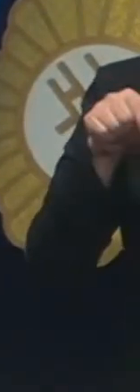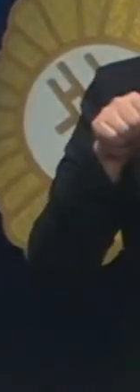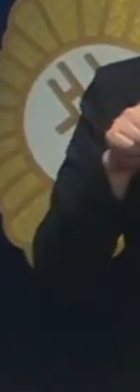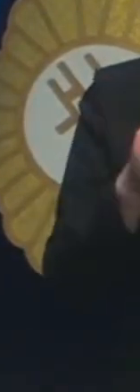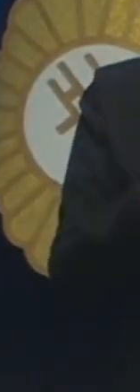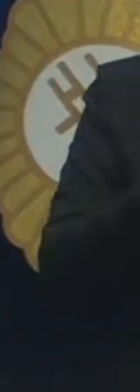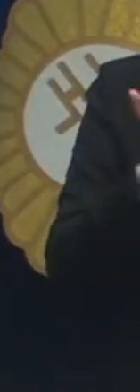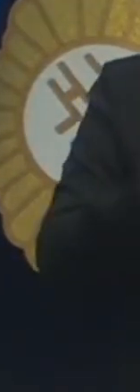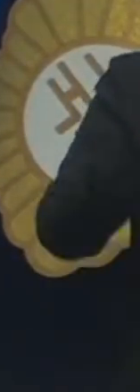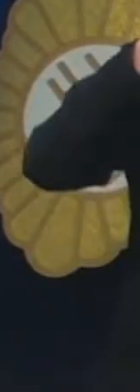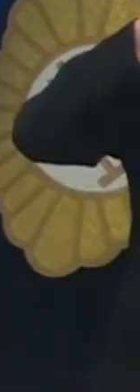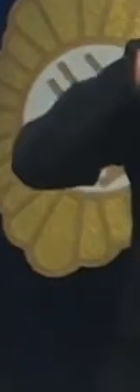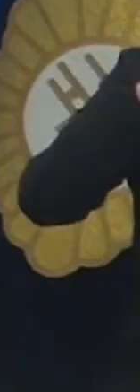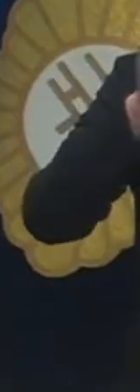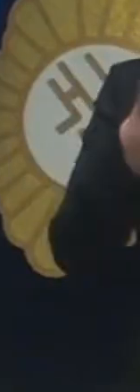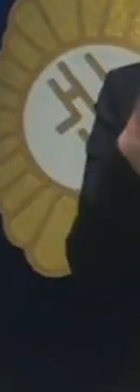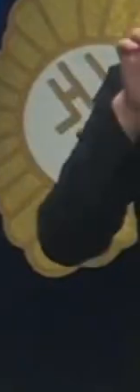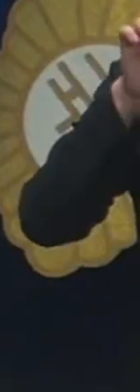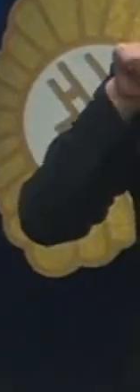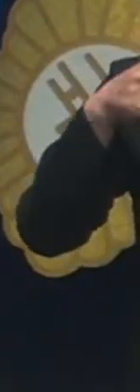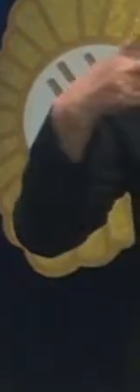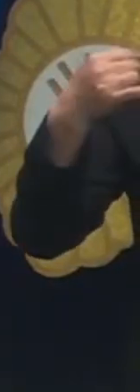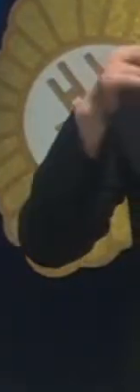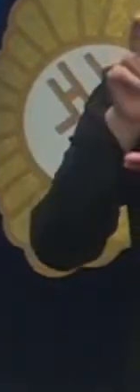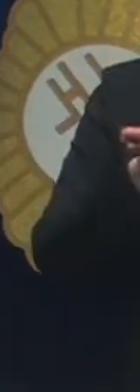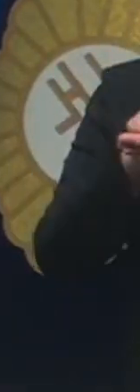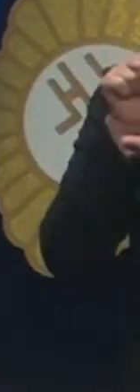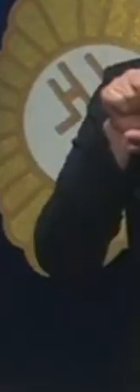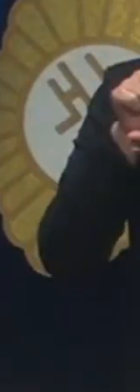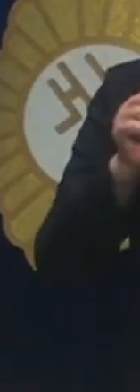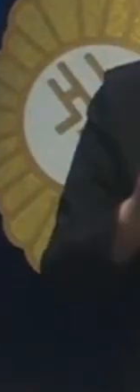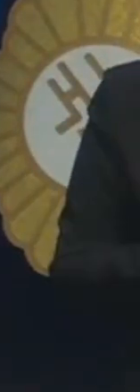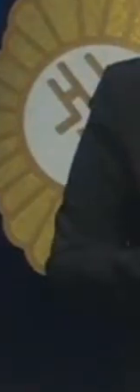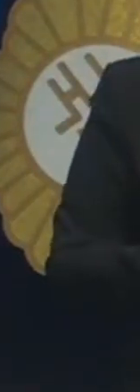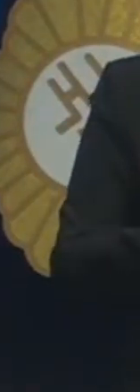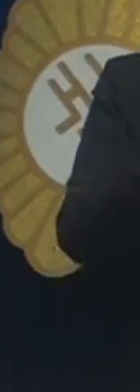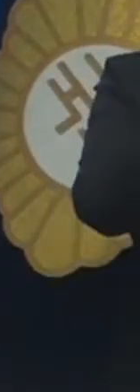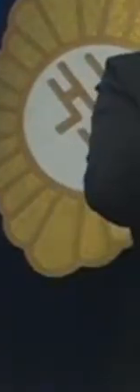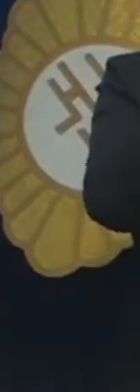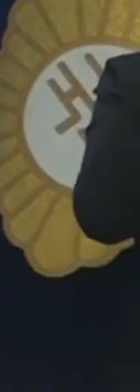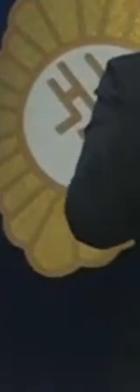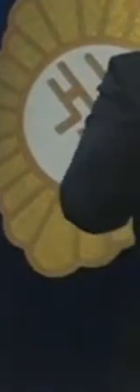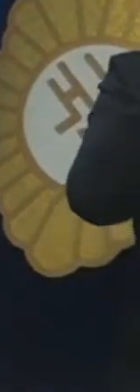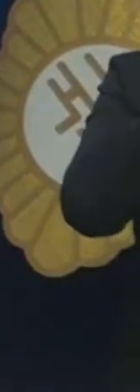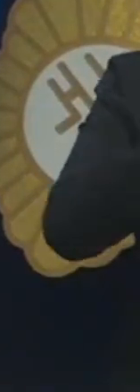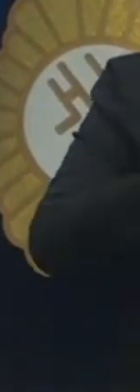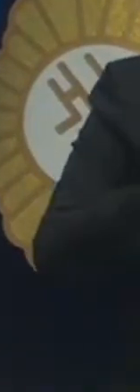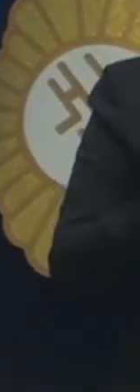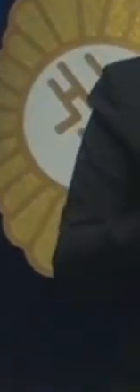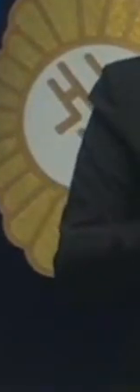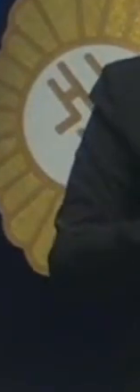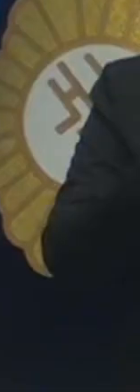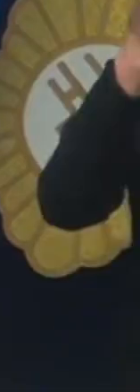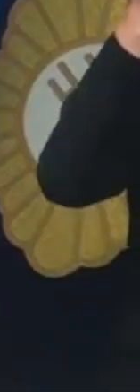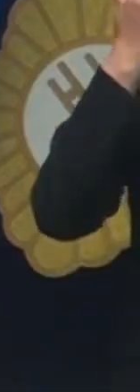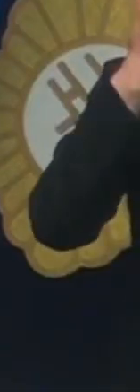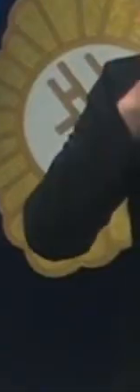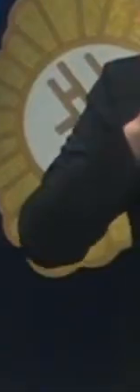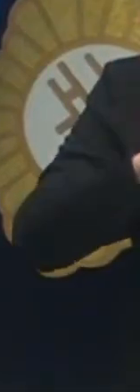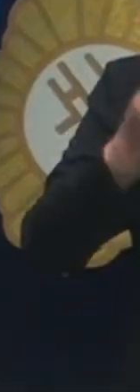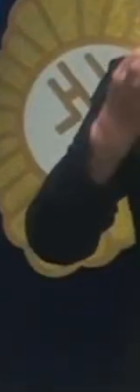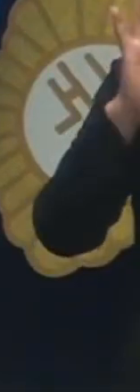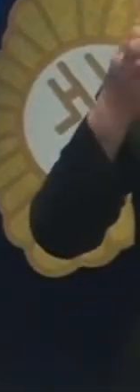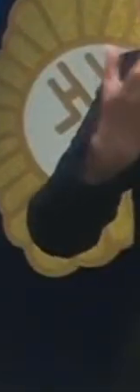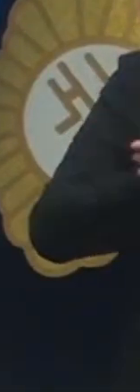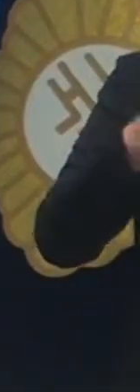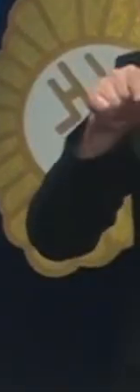사모펀드의 먹튀라는 것이 정당한 이윤 추구 행위가 아니라 우리 사회에 대한 약탈이고 국민의